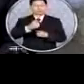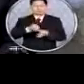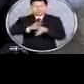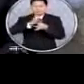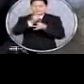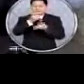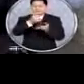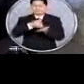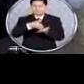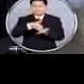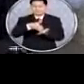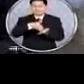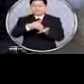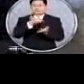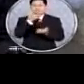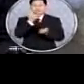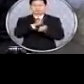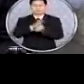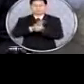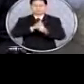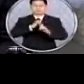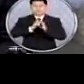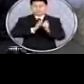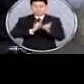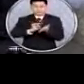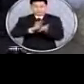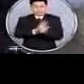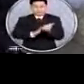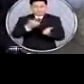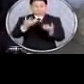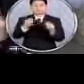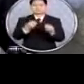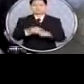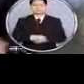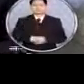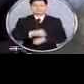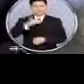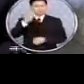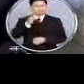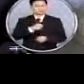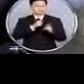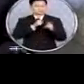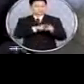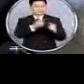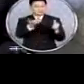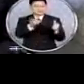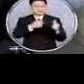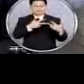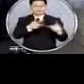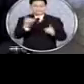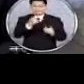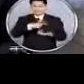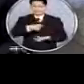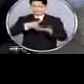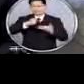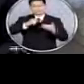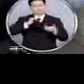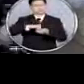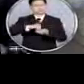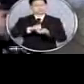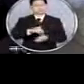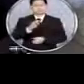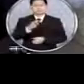很温和的，这样才使得民生呢不会受影响。但是如果照蔡主席的这个核能政策，那就很难